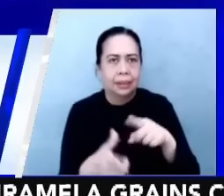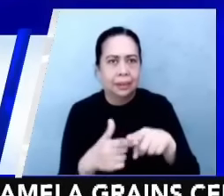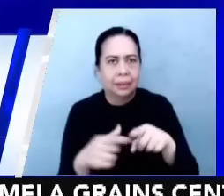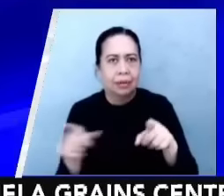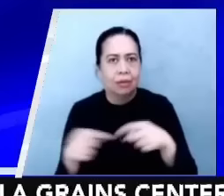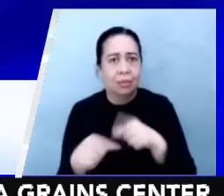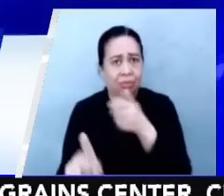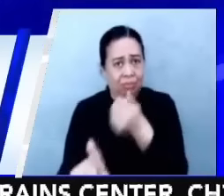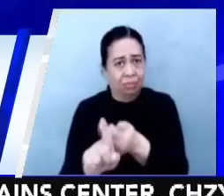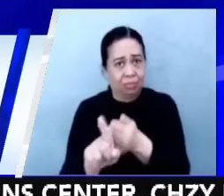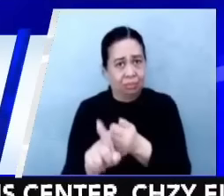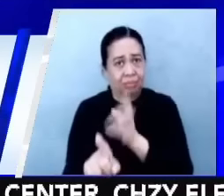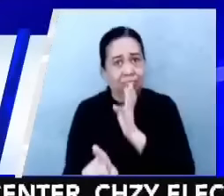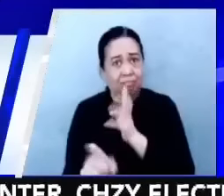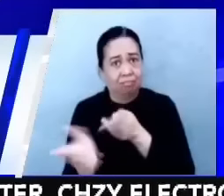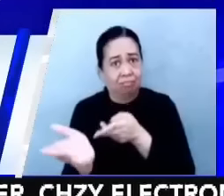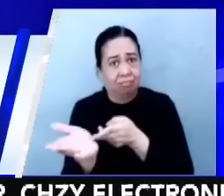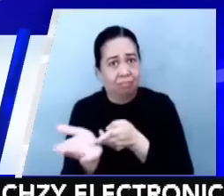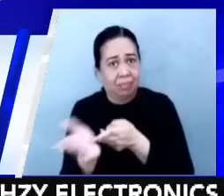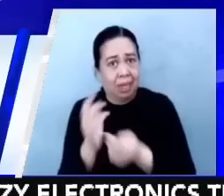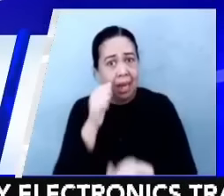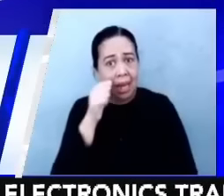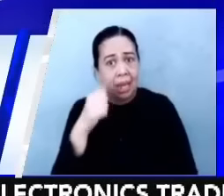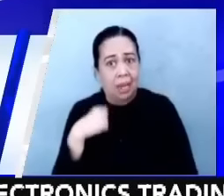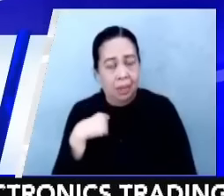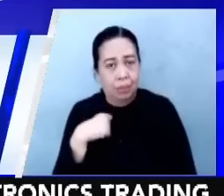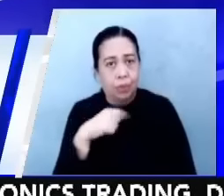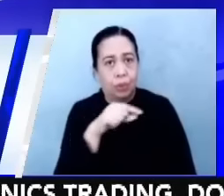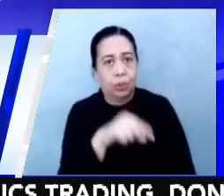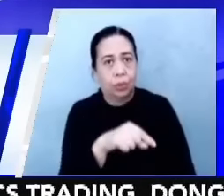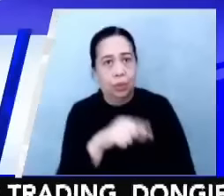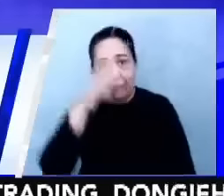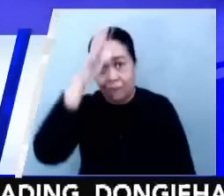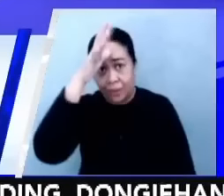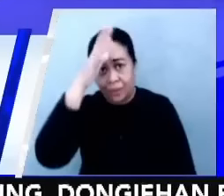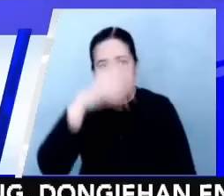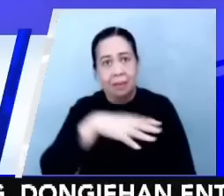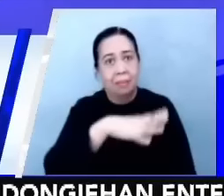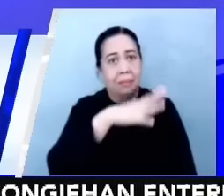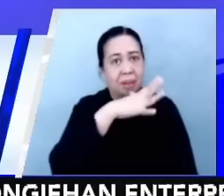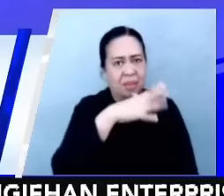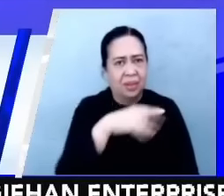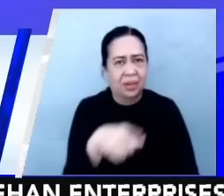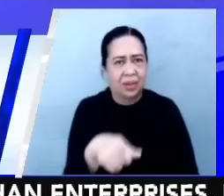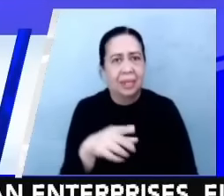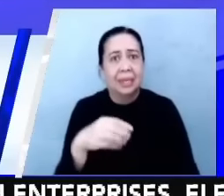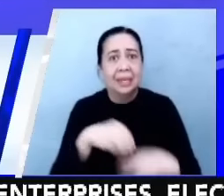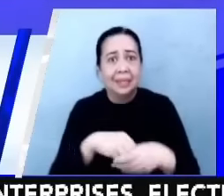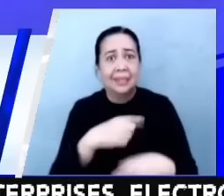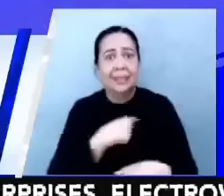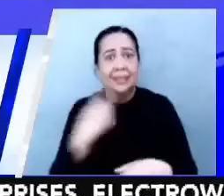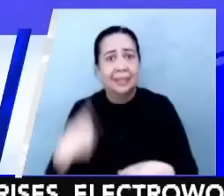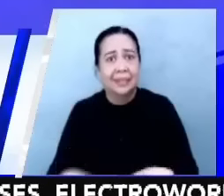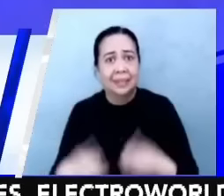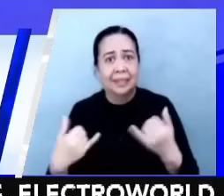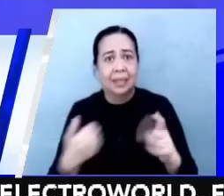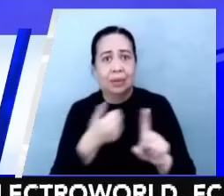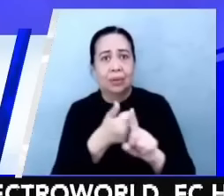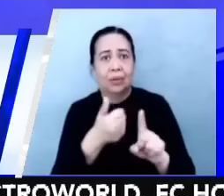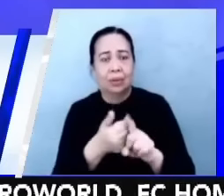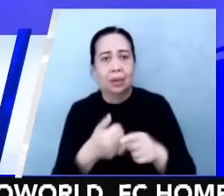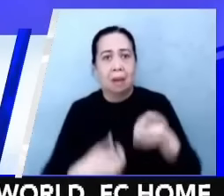ni Sheila go kahapon na yung ama at ina niya ay nasa China at siya mismo pinanganak sa